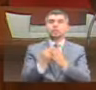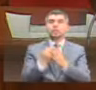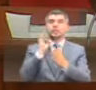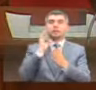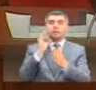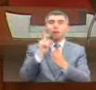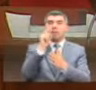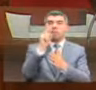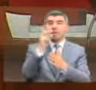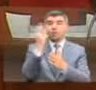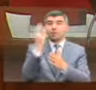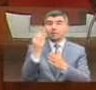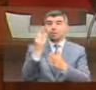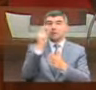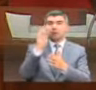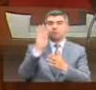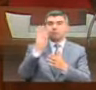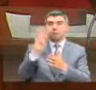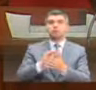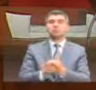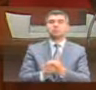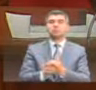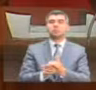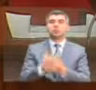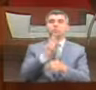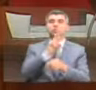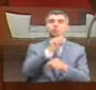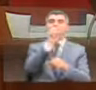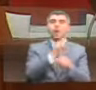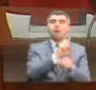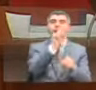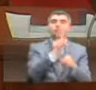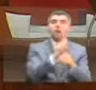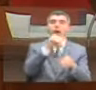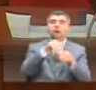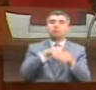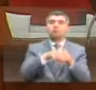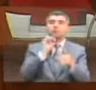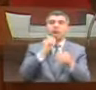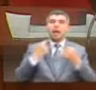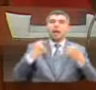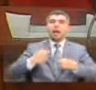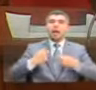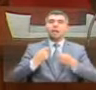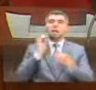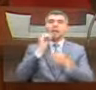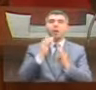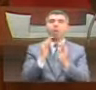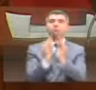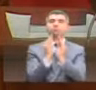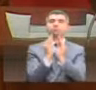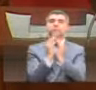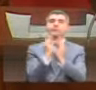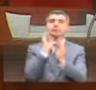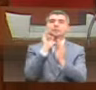رقم 113/14 يتعلق بالجماعات، تقدم به السيد عبد الله بوانو رئيس فريق العدالة والتنمية وباقي